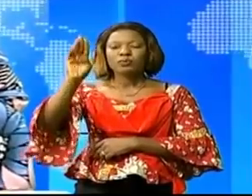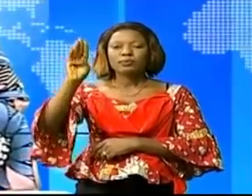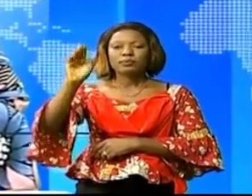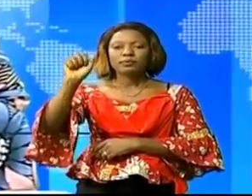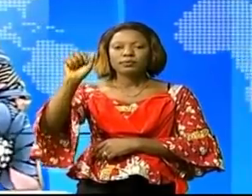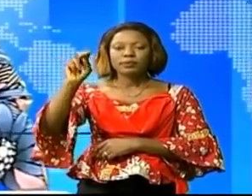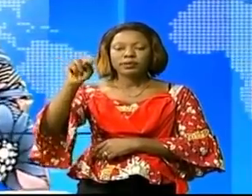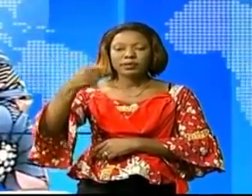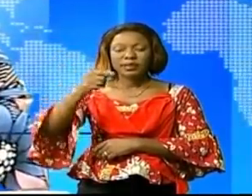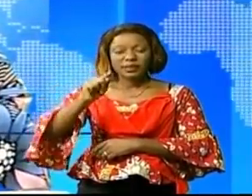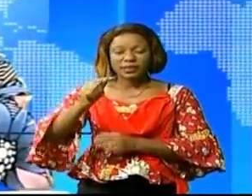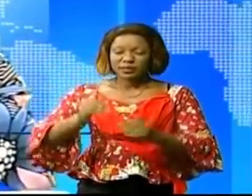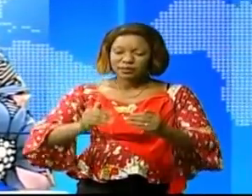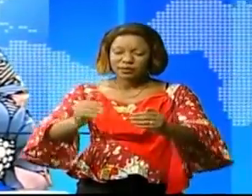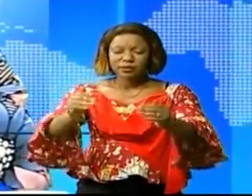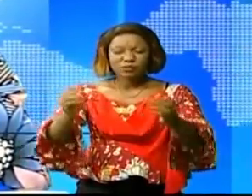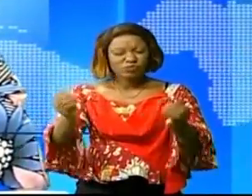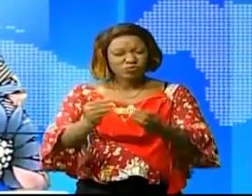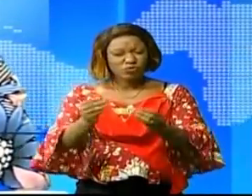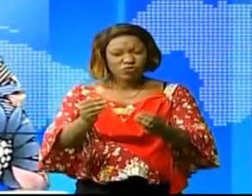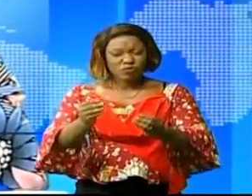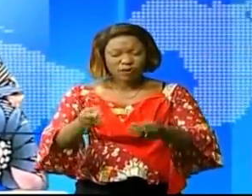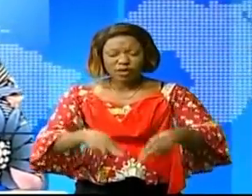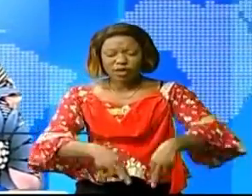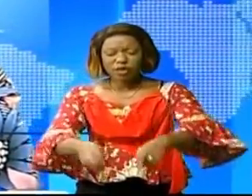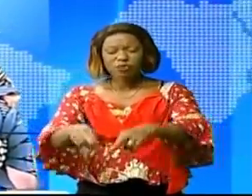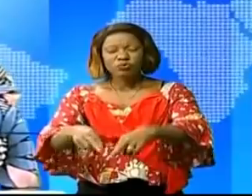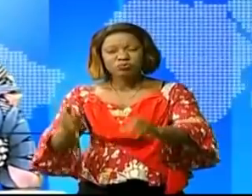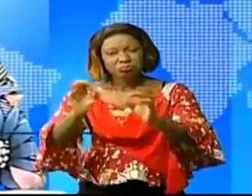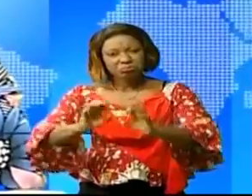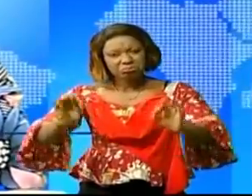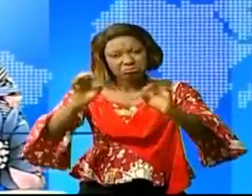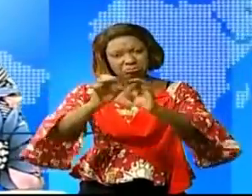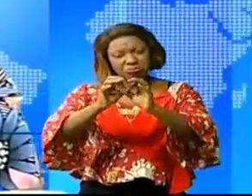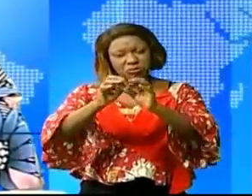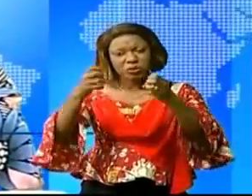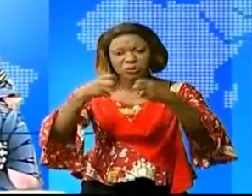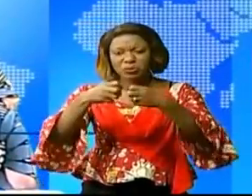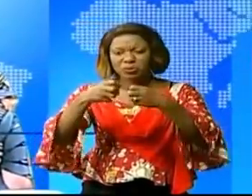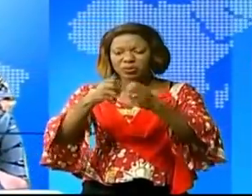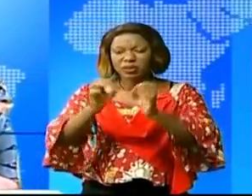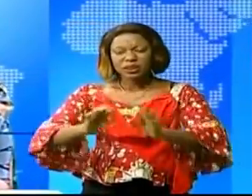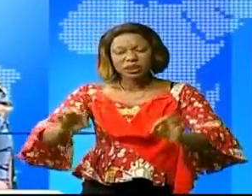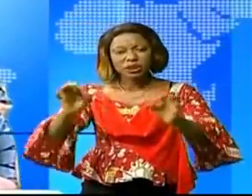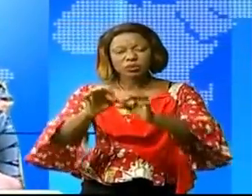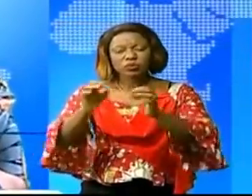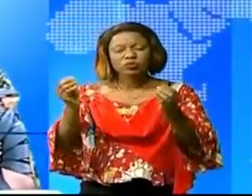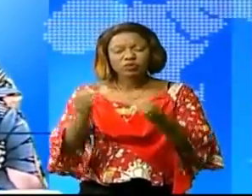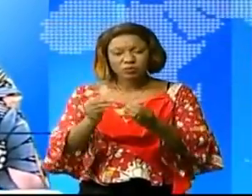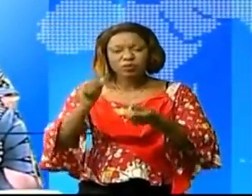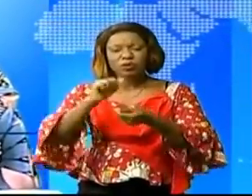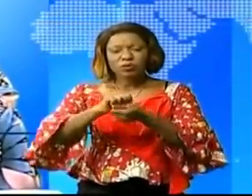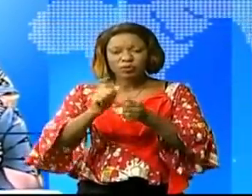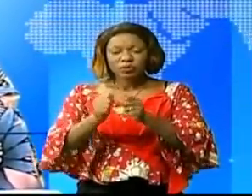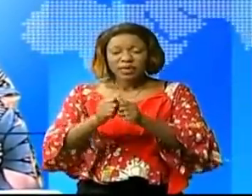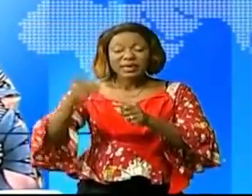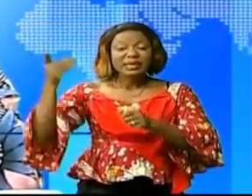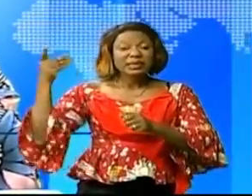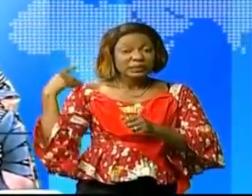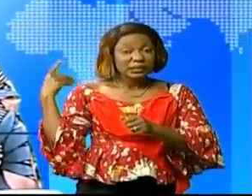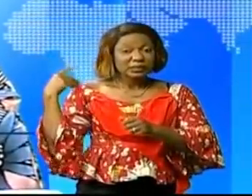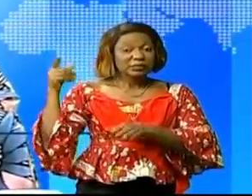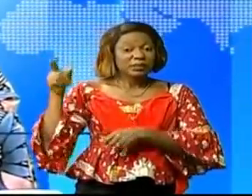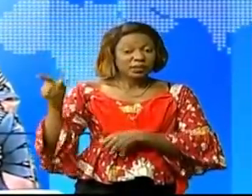pas, faute de route, de l'électricité et tant d'autres problèmes. Pour les élus de